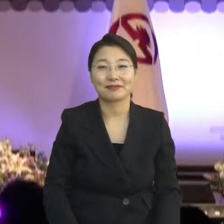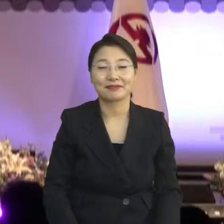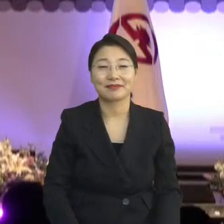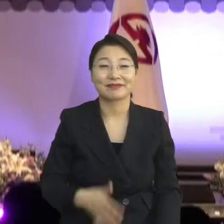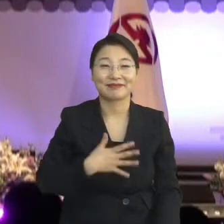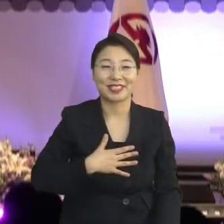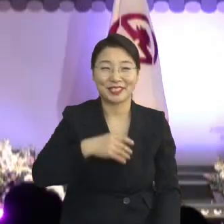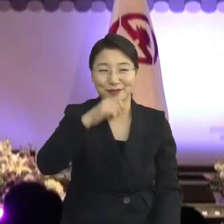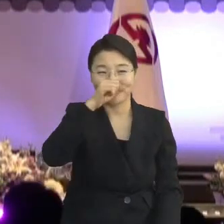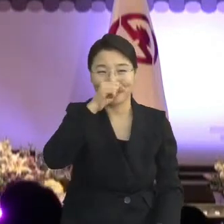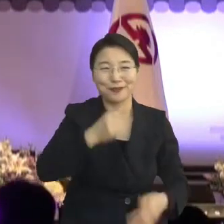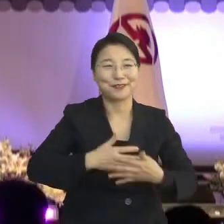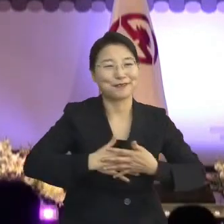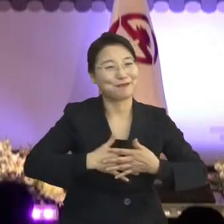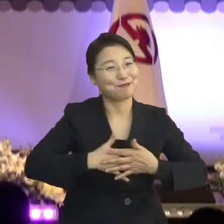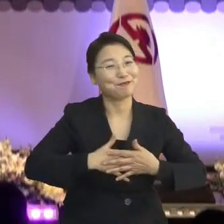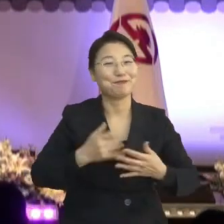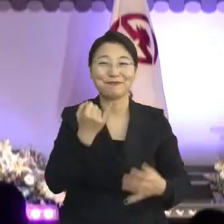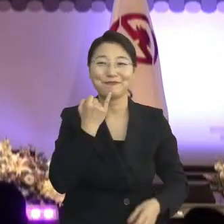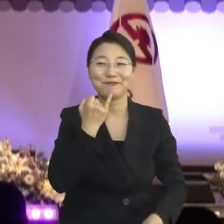기분 좋은 떨림 같습니다.